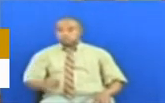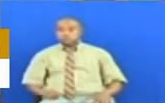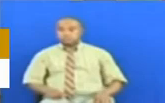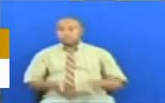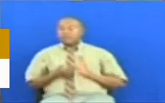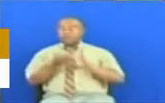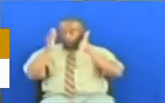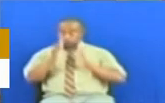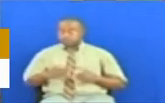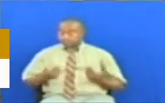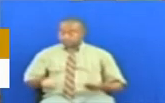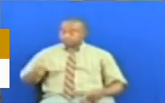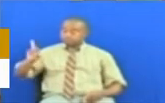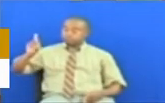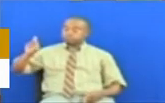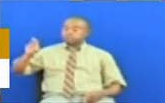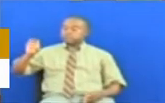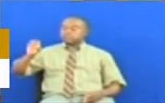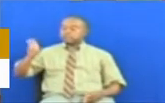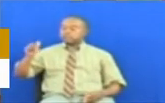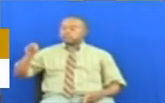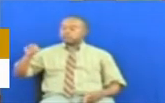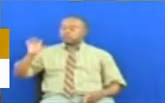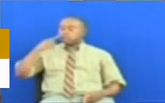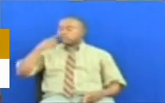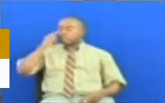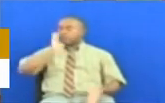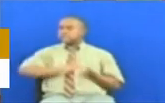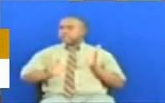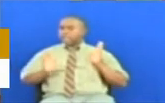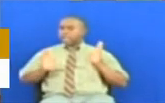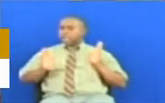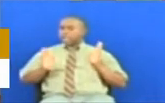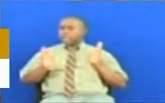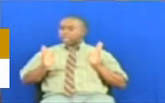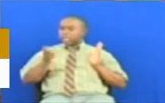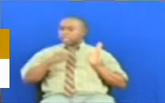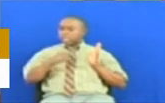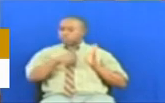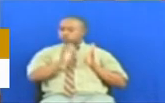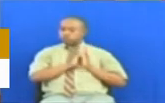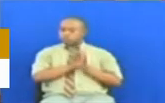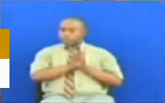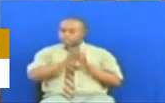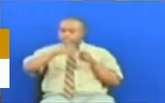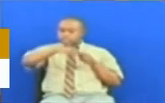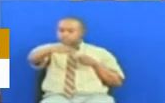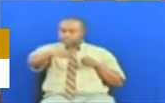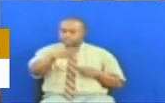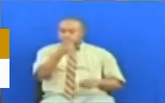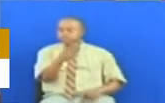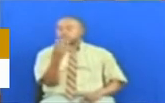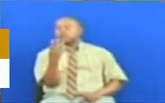Salim Rehani amezungumzia juu ya kushangaa kununua meli ya mita 24. Mavuvi